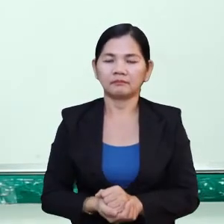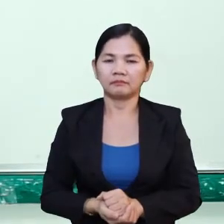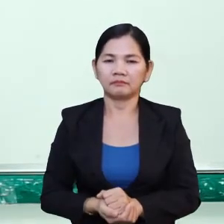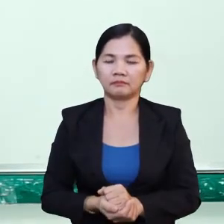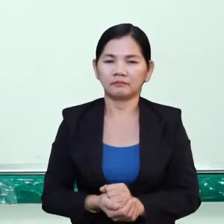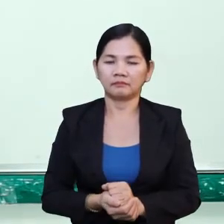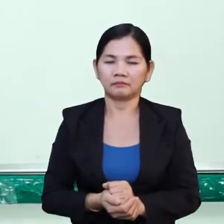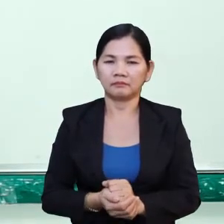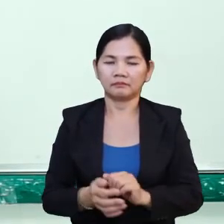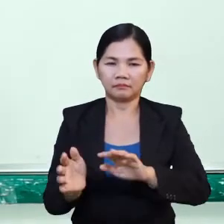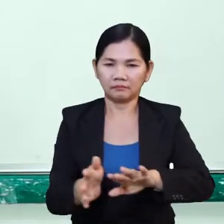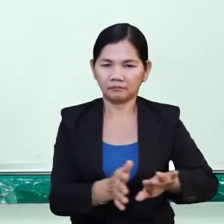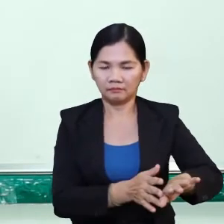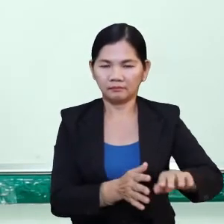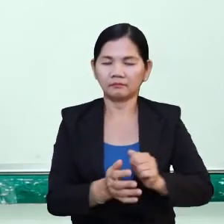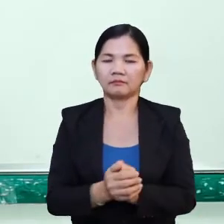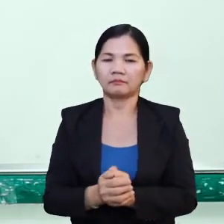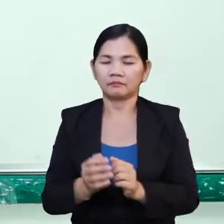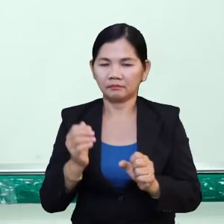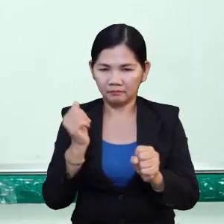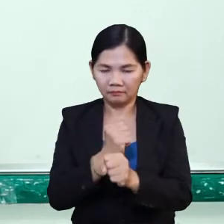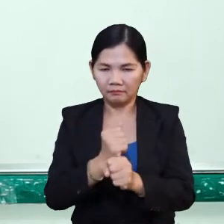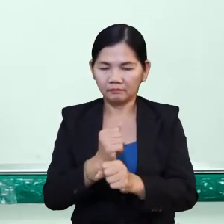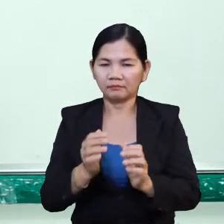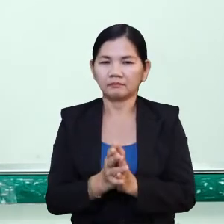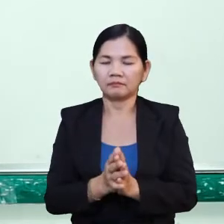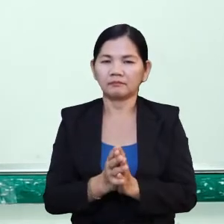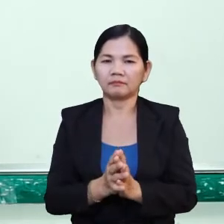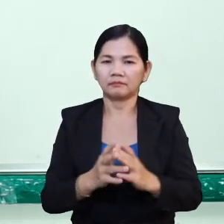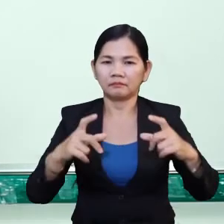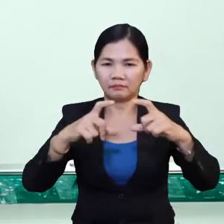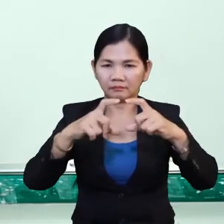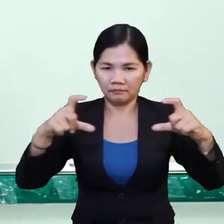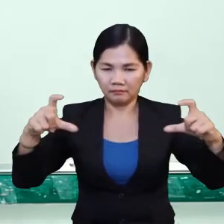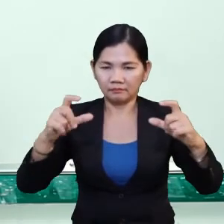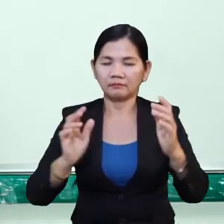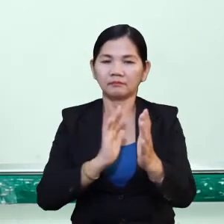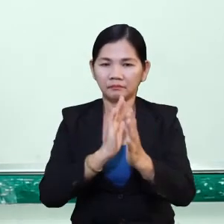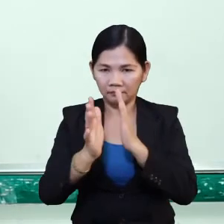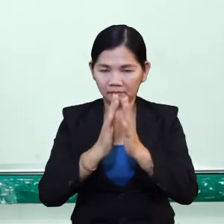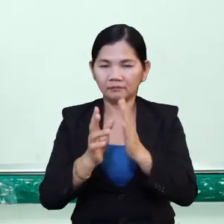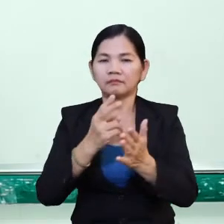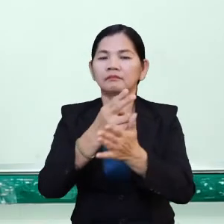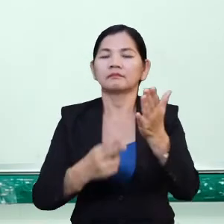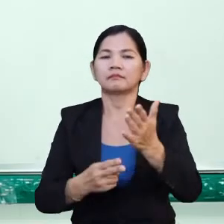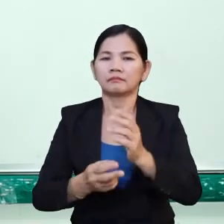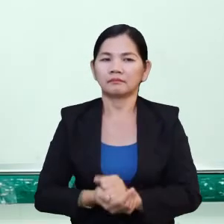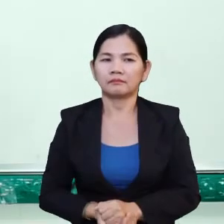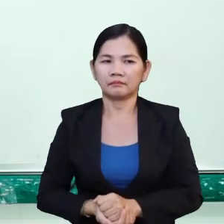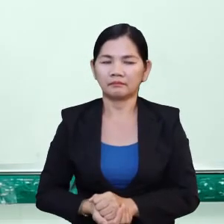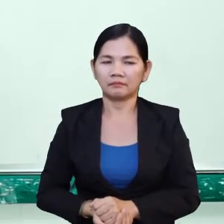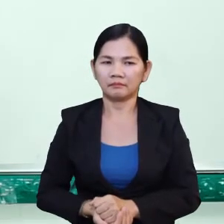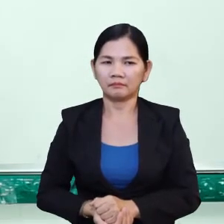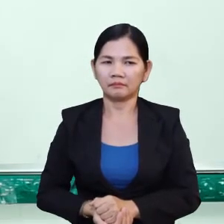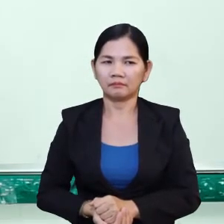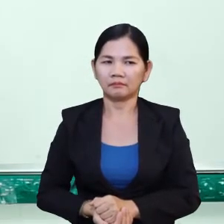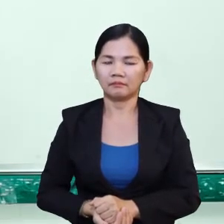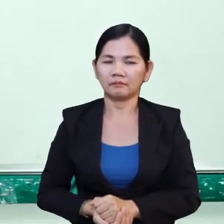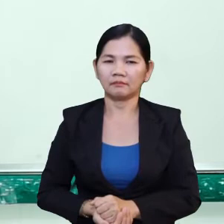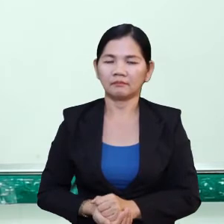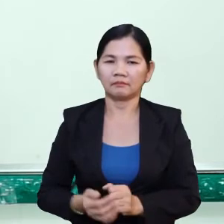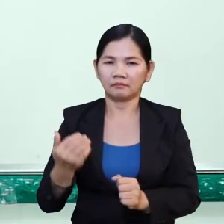ពីភ្លើងសញ្ញាចរាចរណ៍តើមានស្លាកសញ្ញាចរាចរណ៍អ្វីខ្លះចាឥឡូវកូនគិតតិច